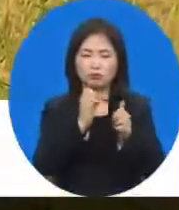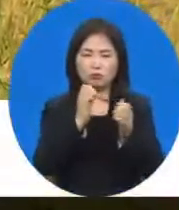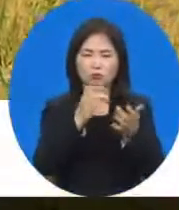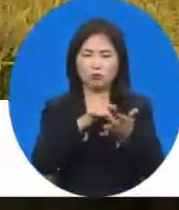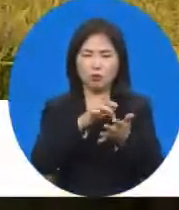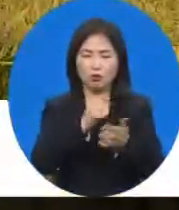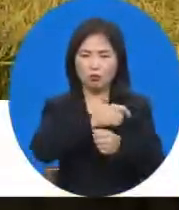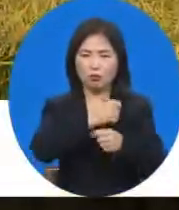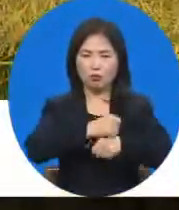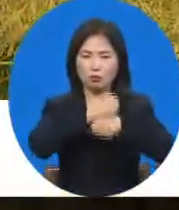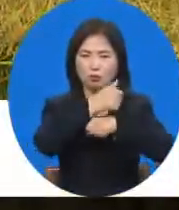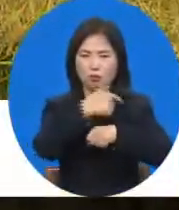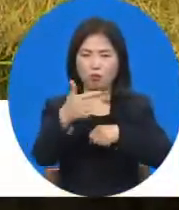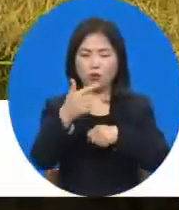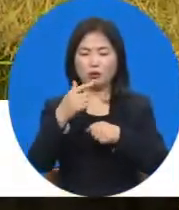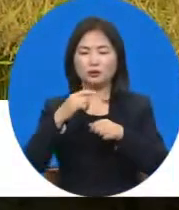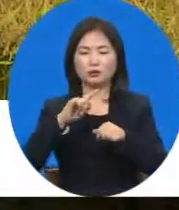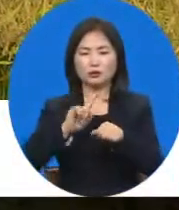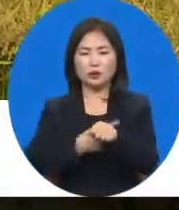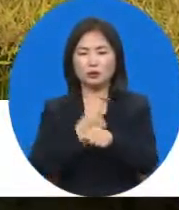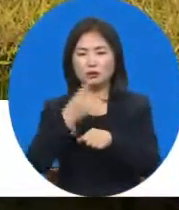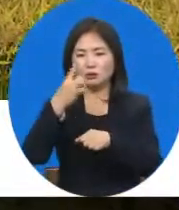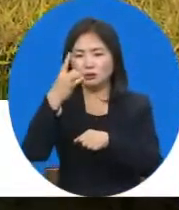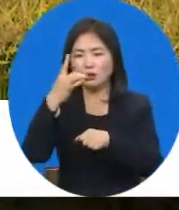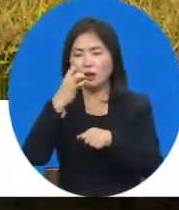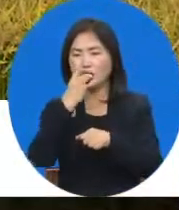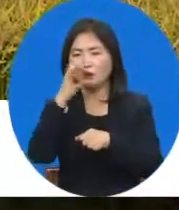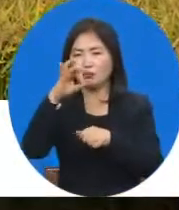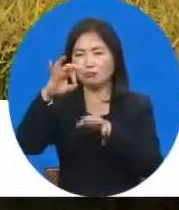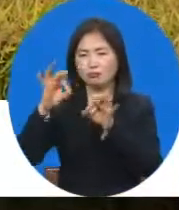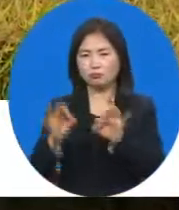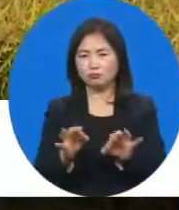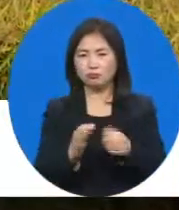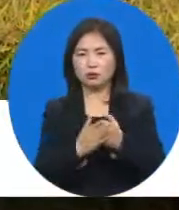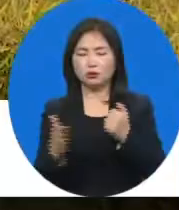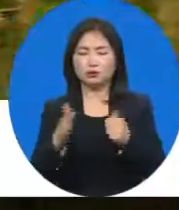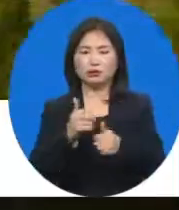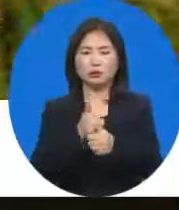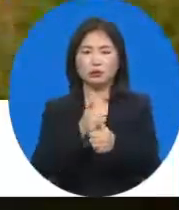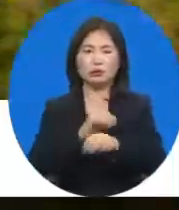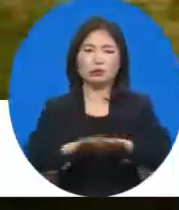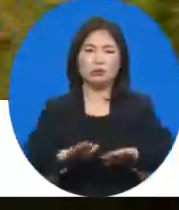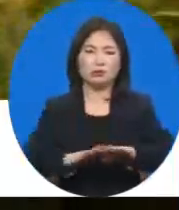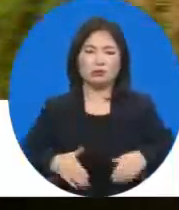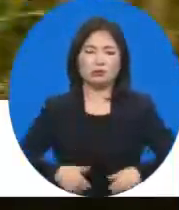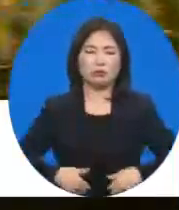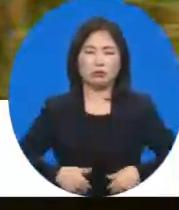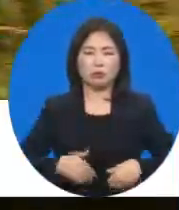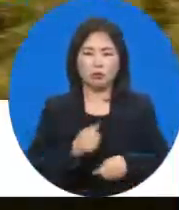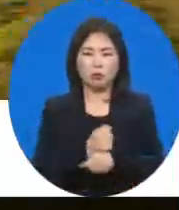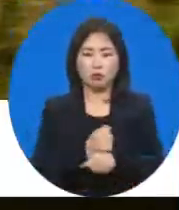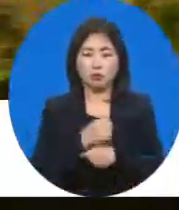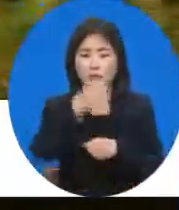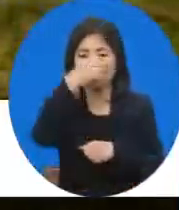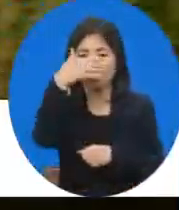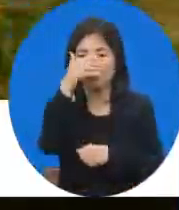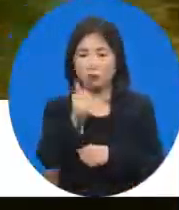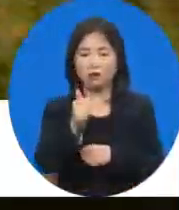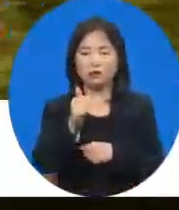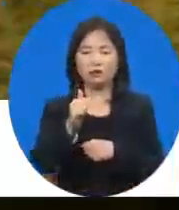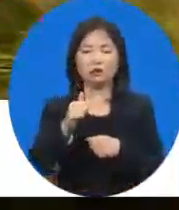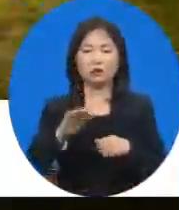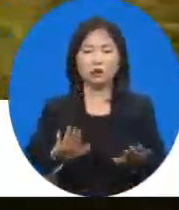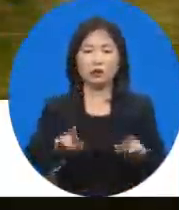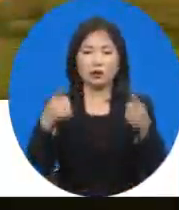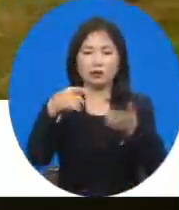재고 증가 쌀값 하락에 앞 순환 을 낳았다는 분석에 따른 조치입니다 이 겨우 농식품 장관은 신년사를